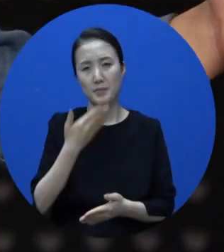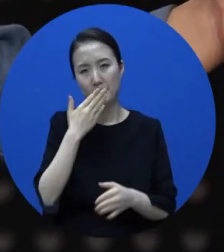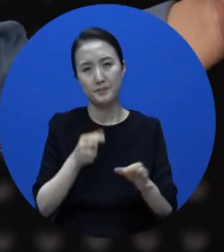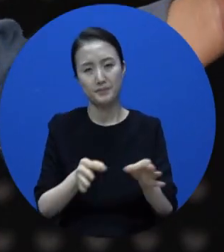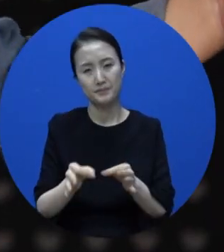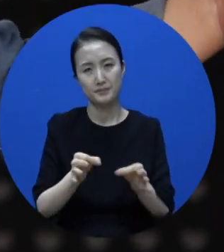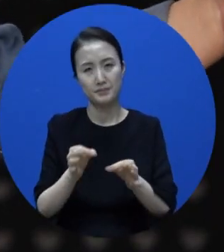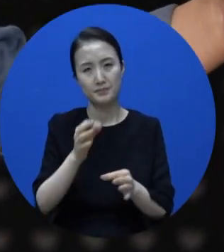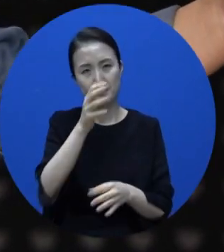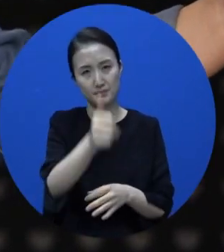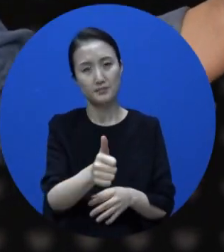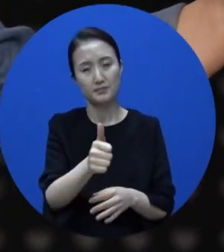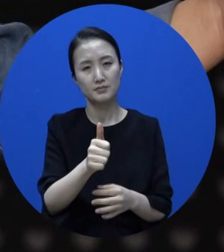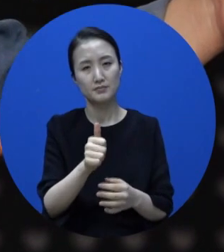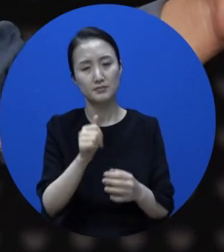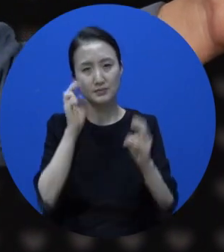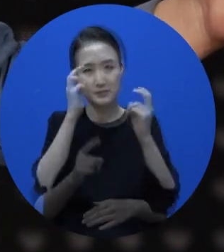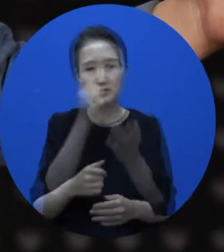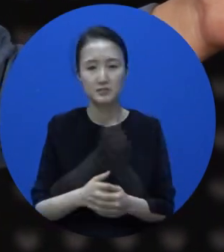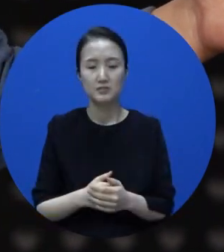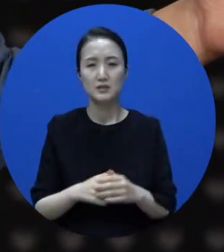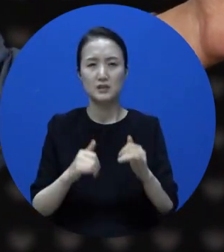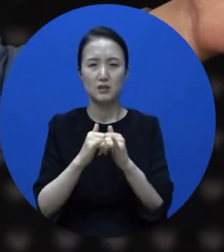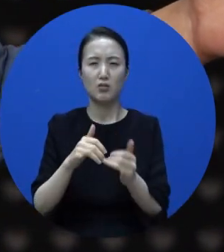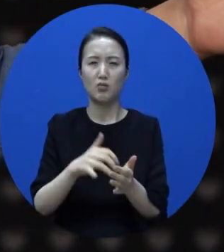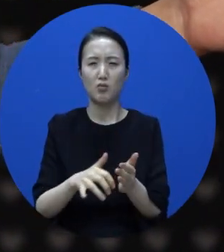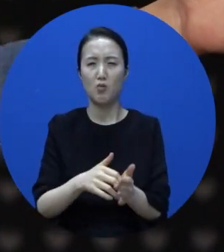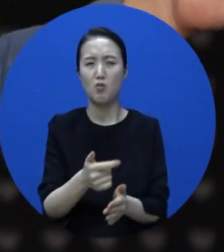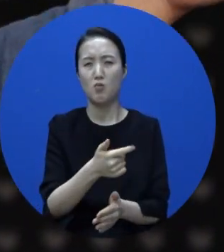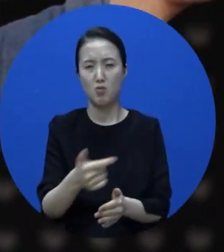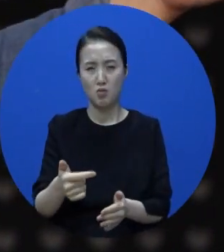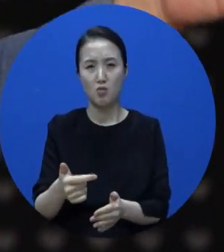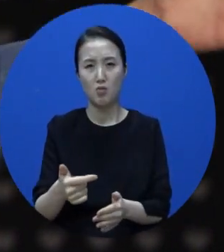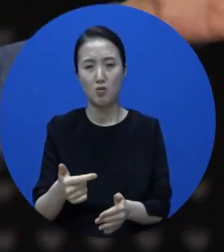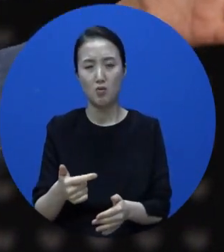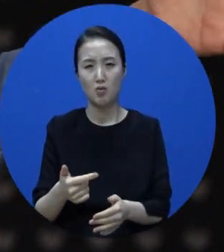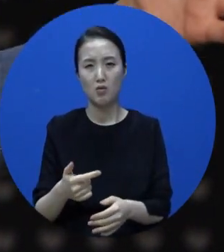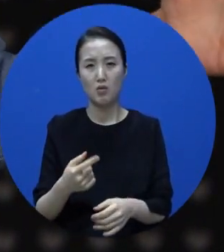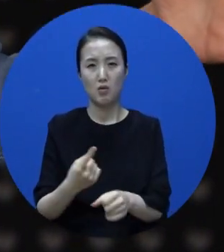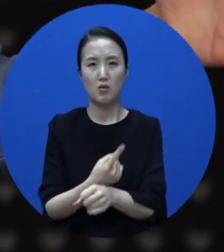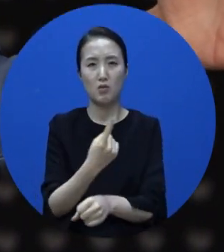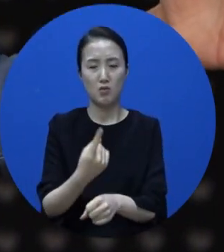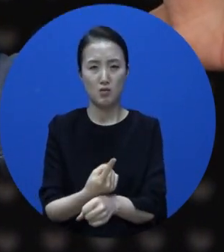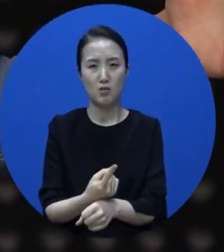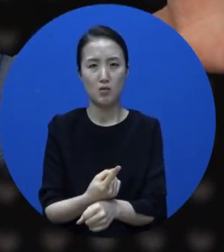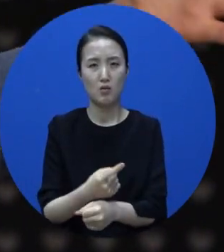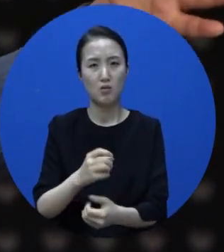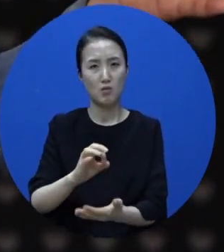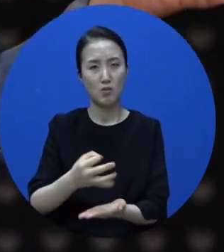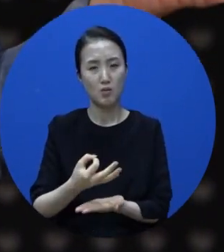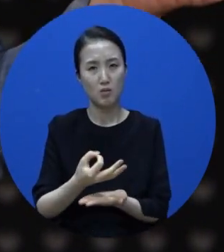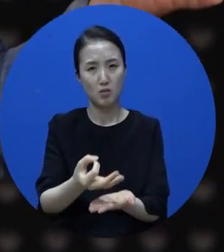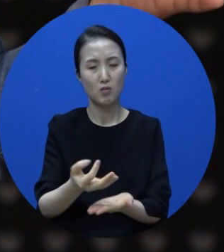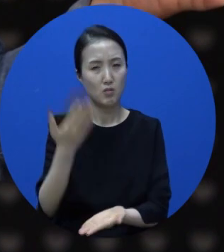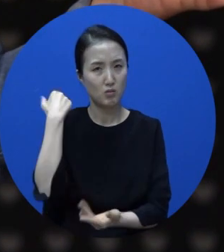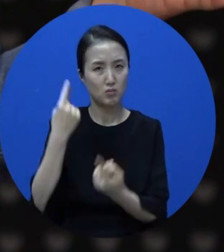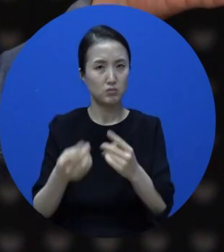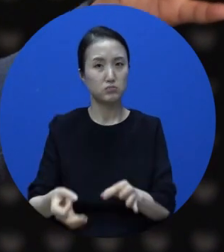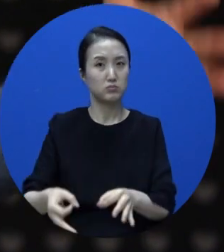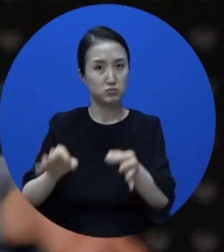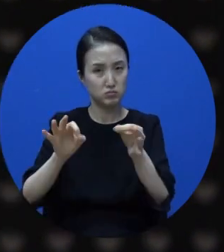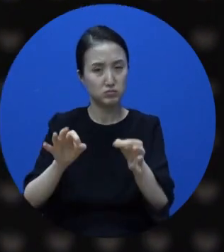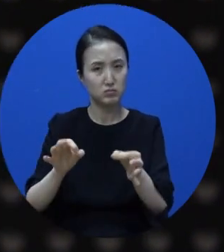정도의 직영 시스템이기 때문에 1000명 정도의 최저임금 배 사항에 해당되는 근로자를